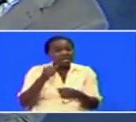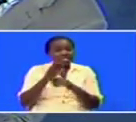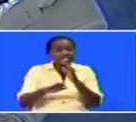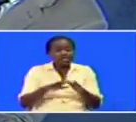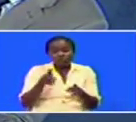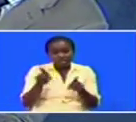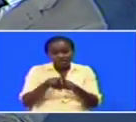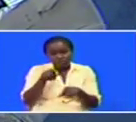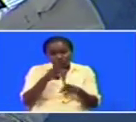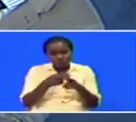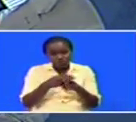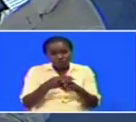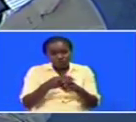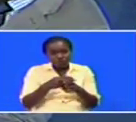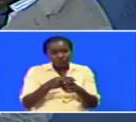hivi karibuni?